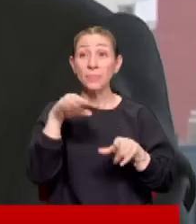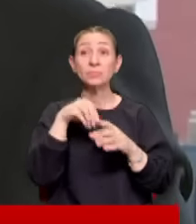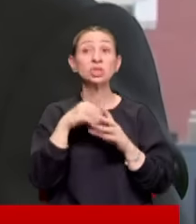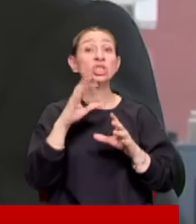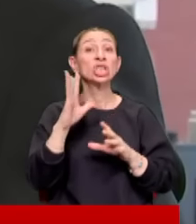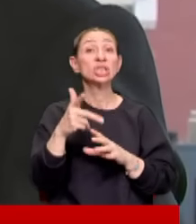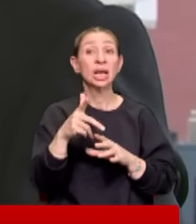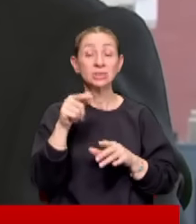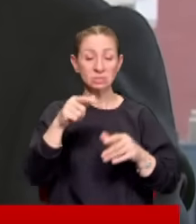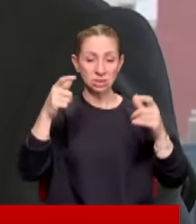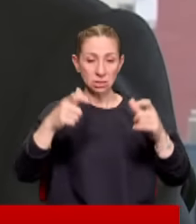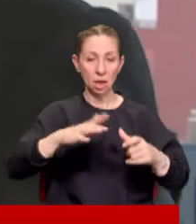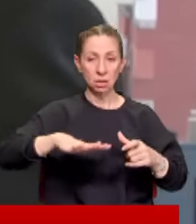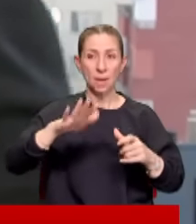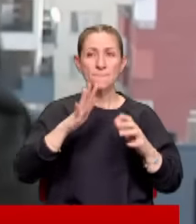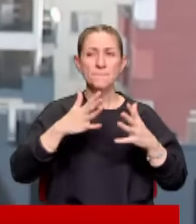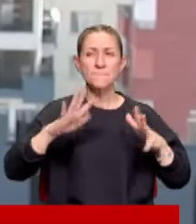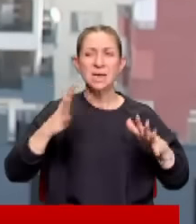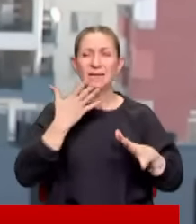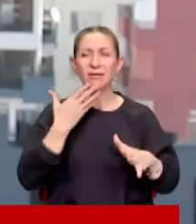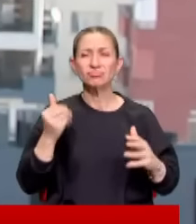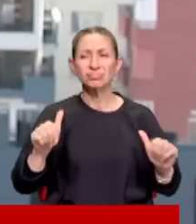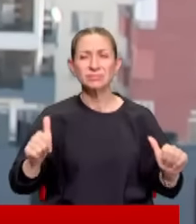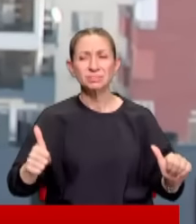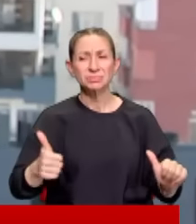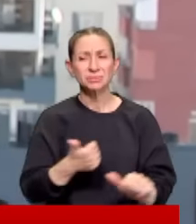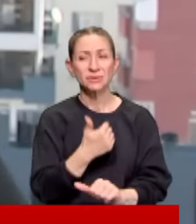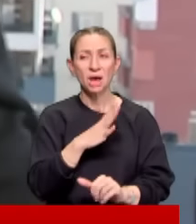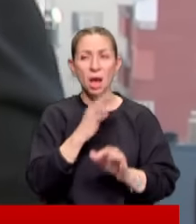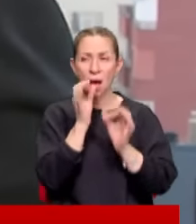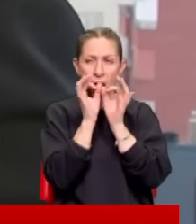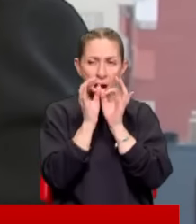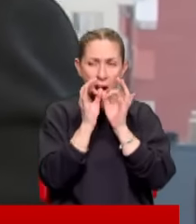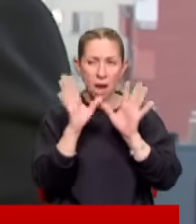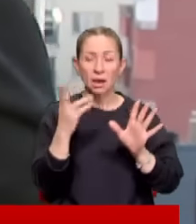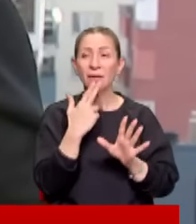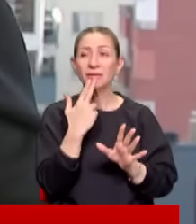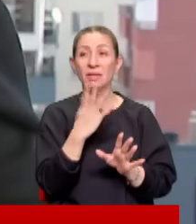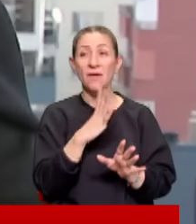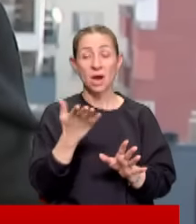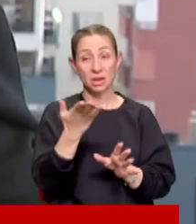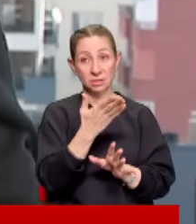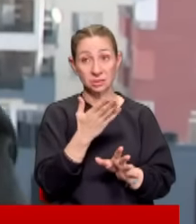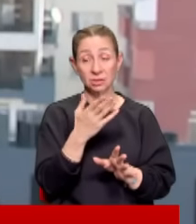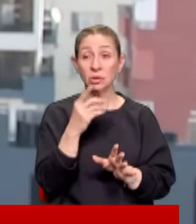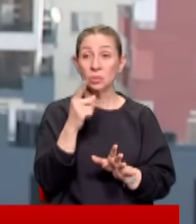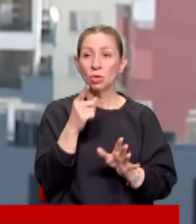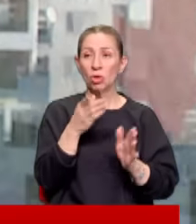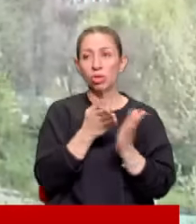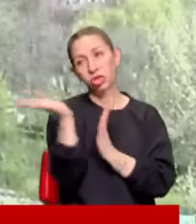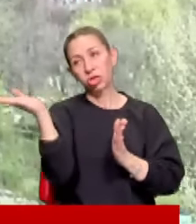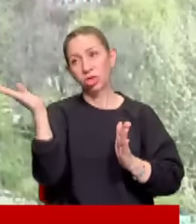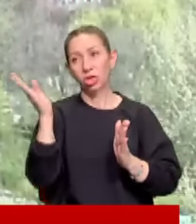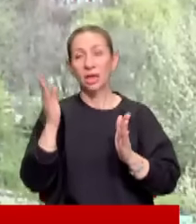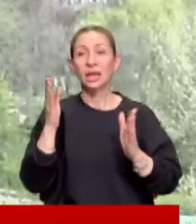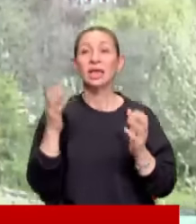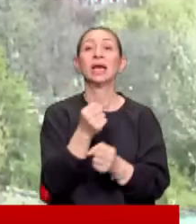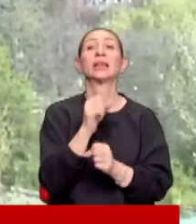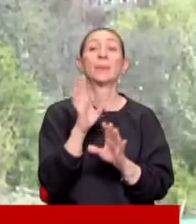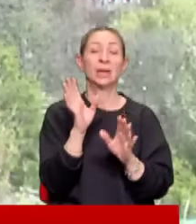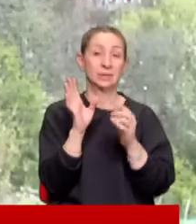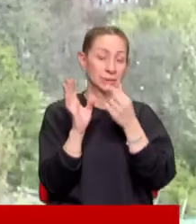Şu an sahada pırıl pırıl gençler var. Muazzam coşkulu kadınlar var. Ama bunu ıskalayan,